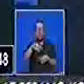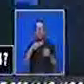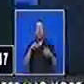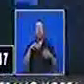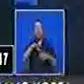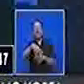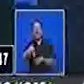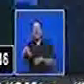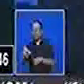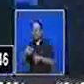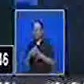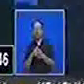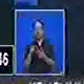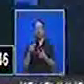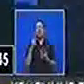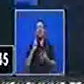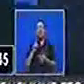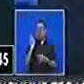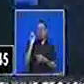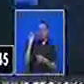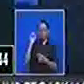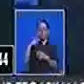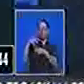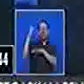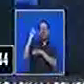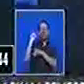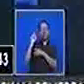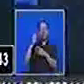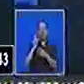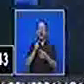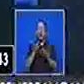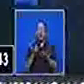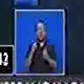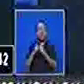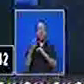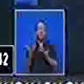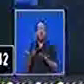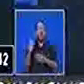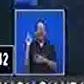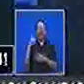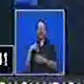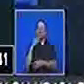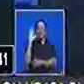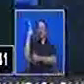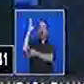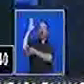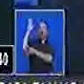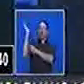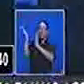di bukitnya itu ditebang, air tidak punya resapan yang baik, kemudian gelontor ke hilir,